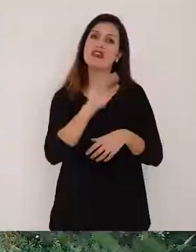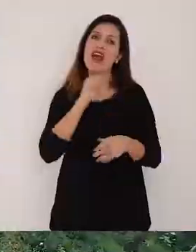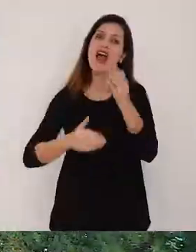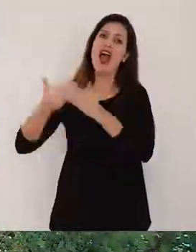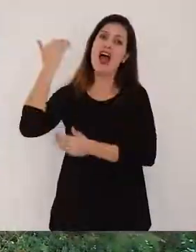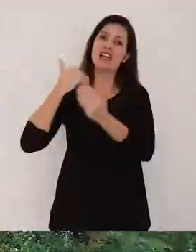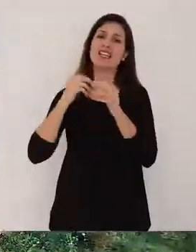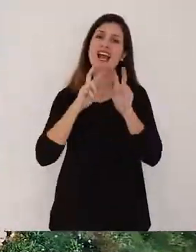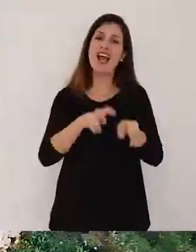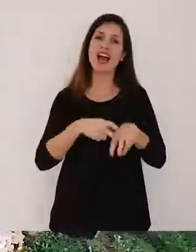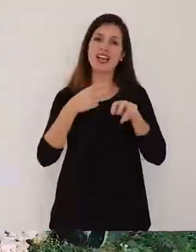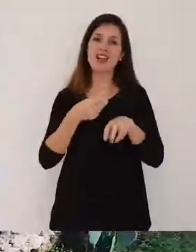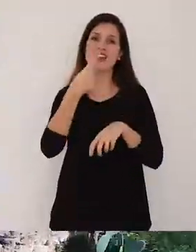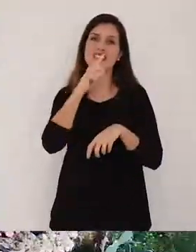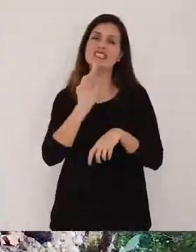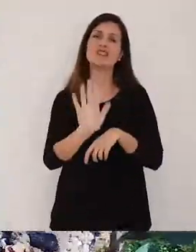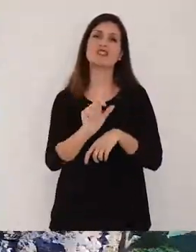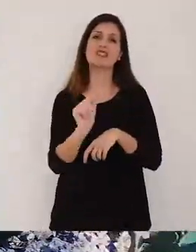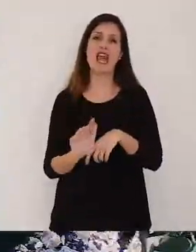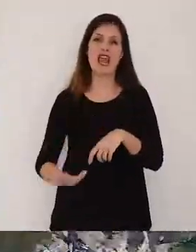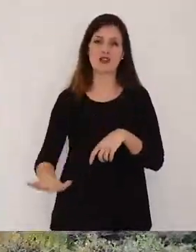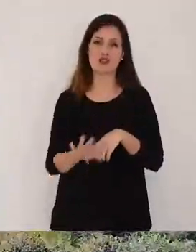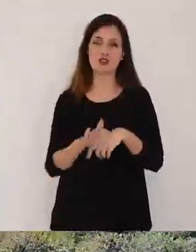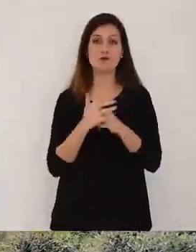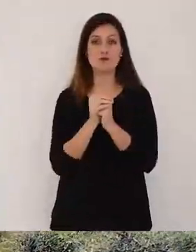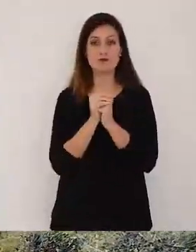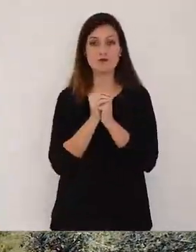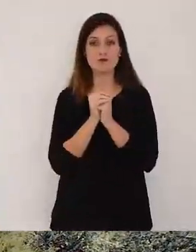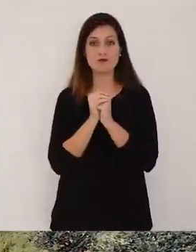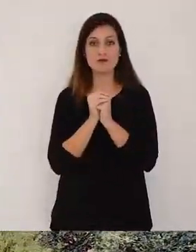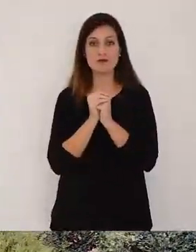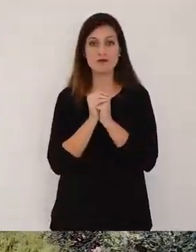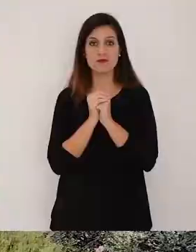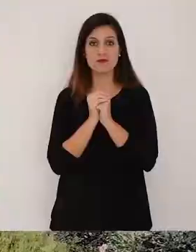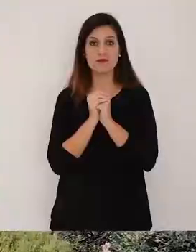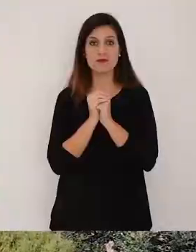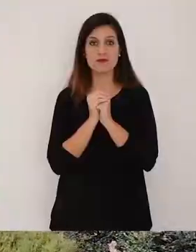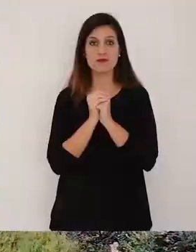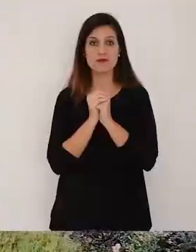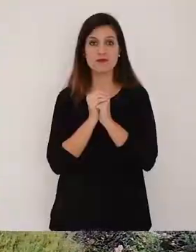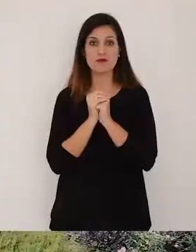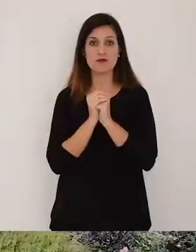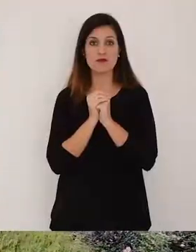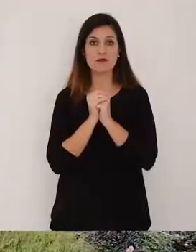e antiche architetture della civiltà agricolo-pastorale del Salento meridionale.